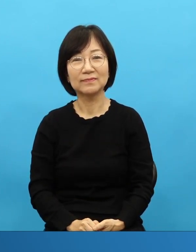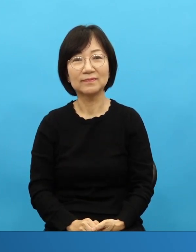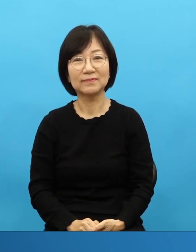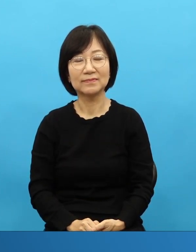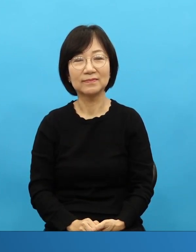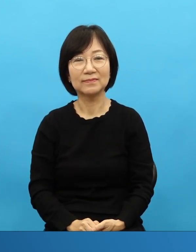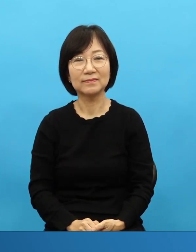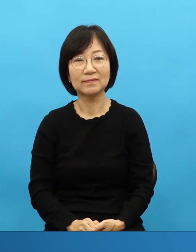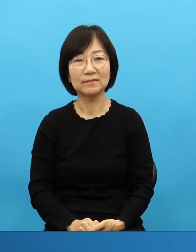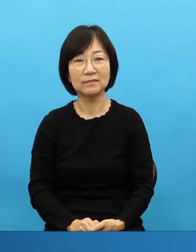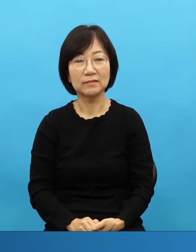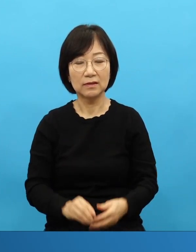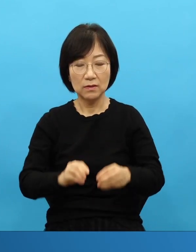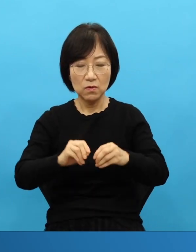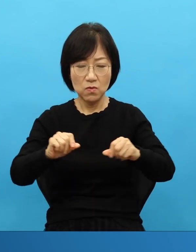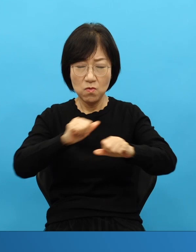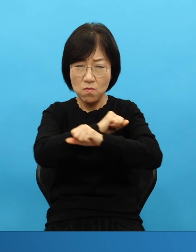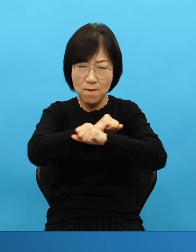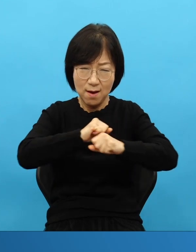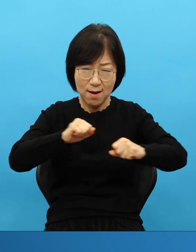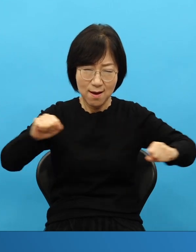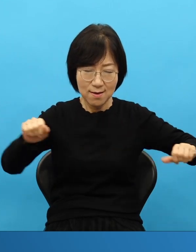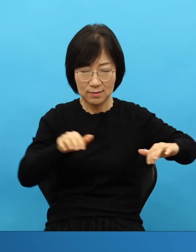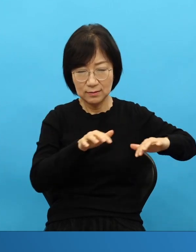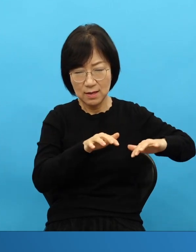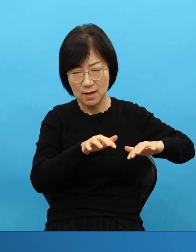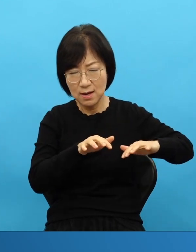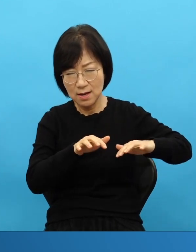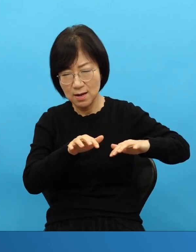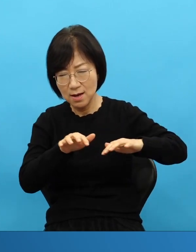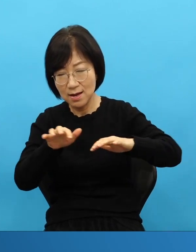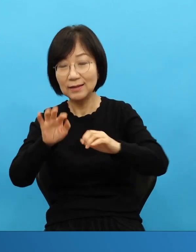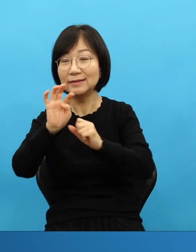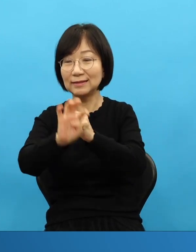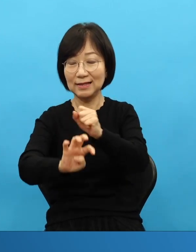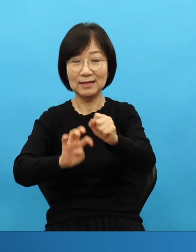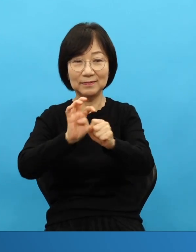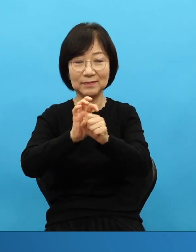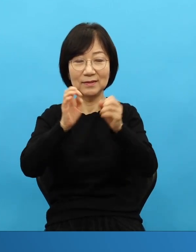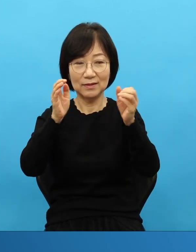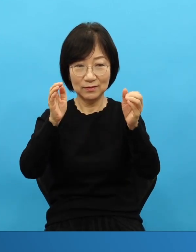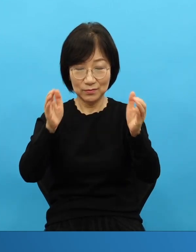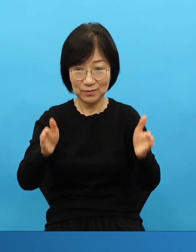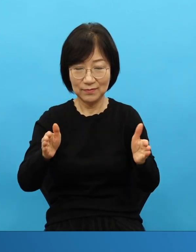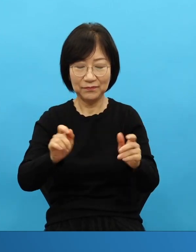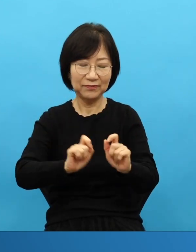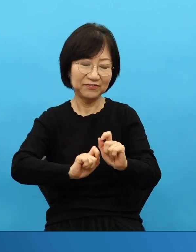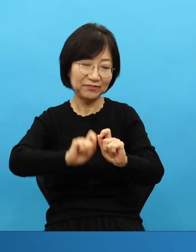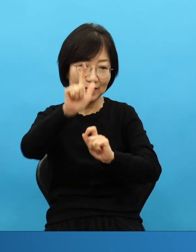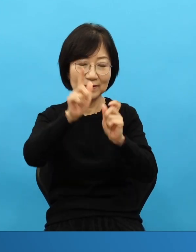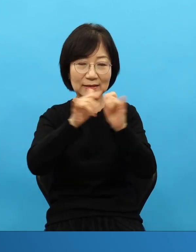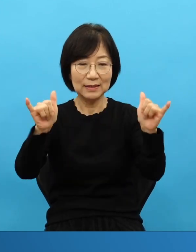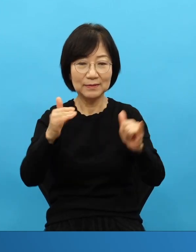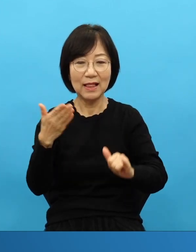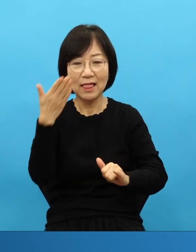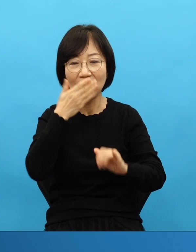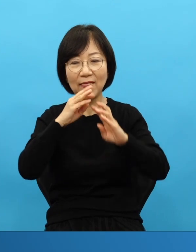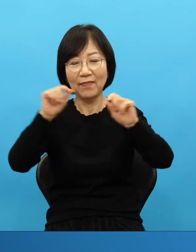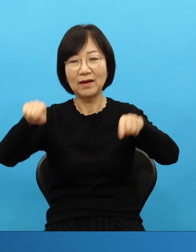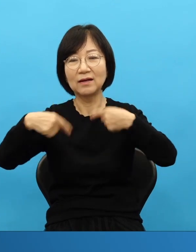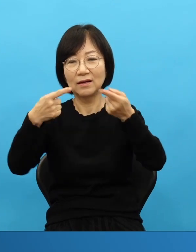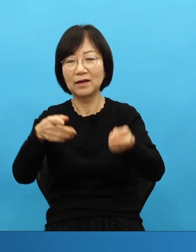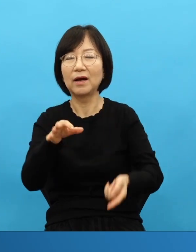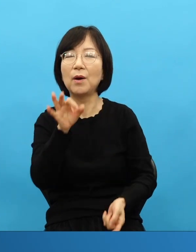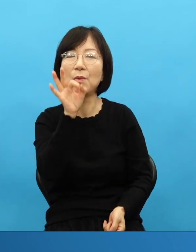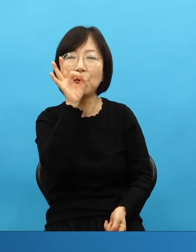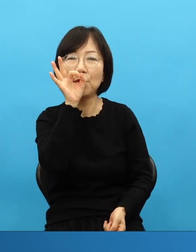그 광야 40년 중에 대부분 사람들은 가나안 땅 못 들어갔습니다. In the 40 years in the wilderness, the majority of people did not enter Canaan. 이 사람들이